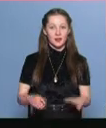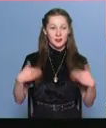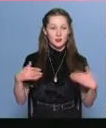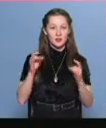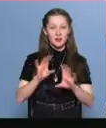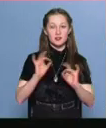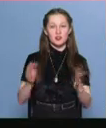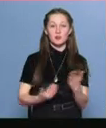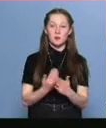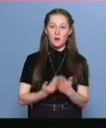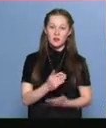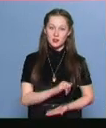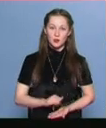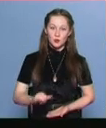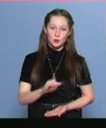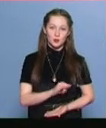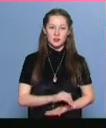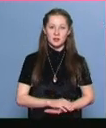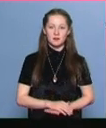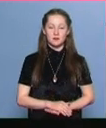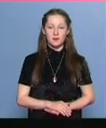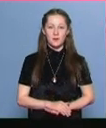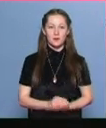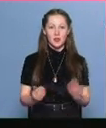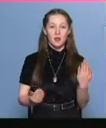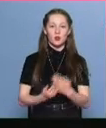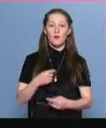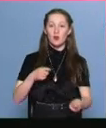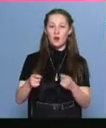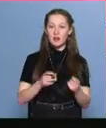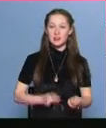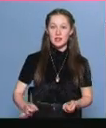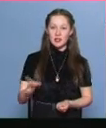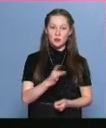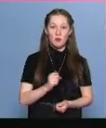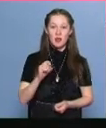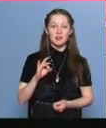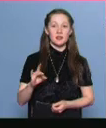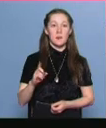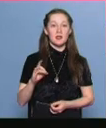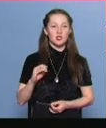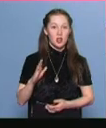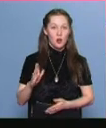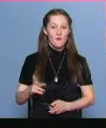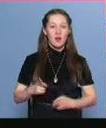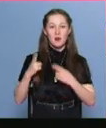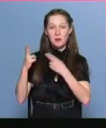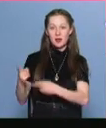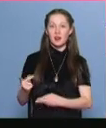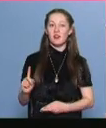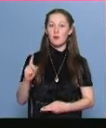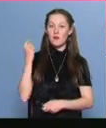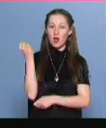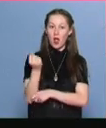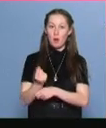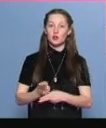Здравствуйте, в эфире новости Удмуртии, в студии Елена Керн. Новый руководитель республики Александр Бричалов отправился в первую рабочую поездку в